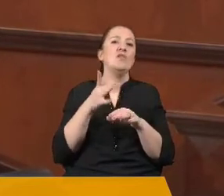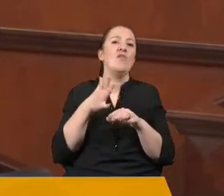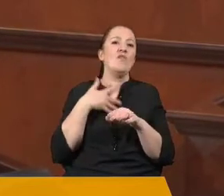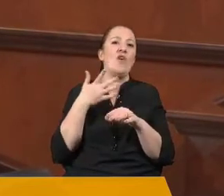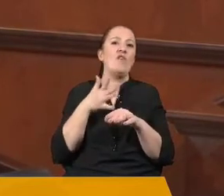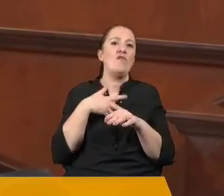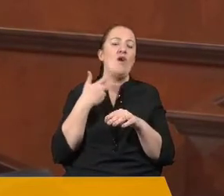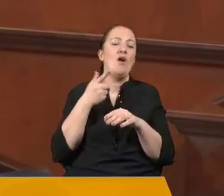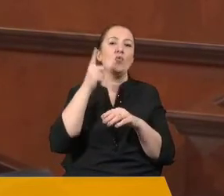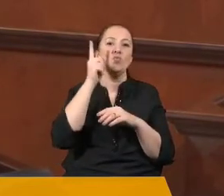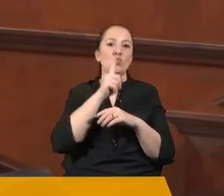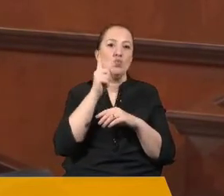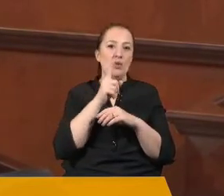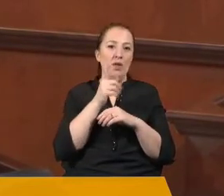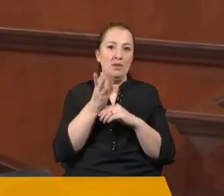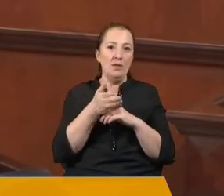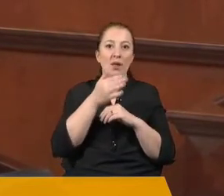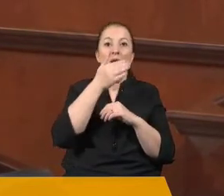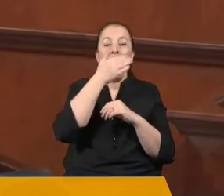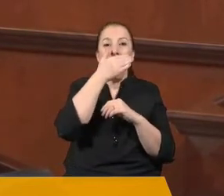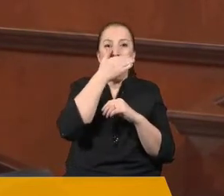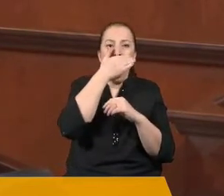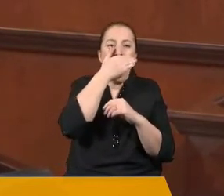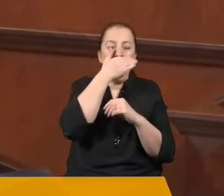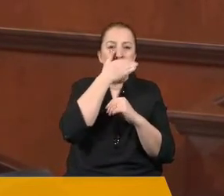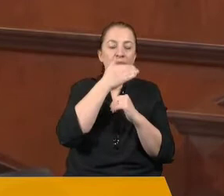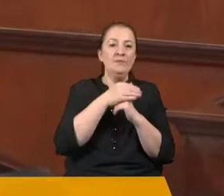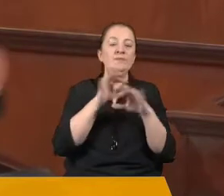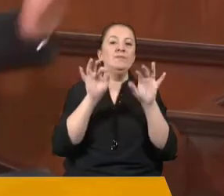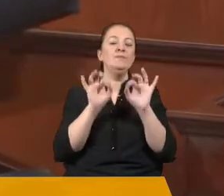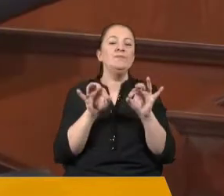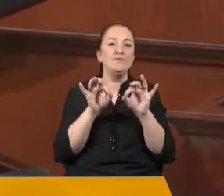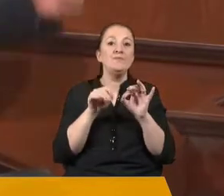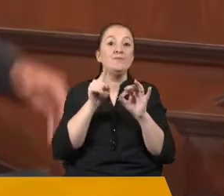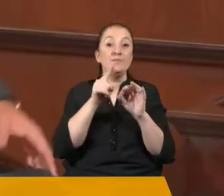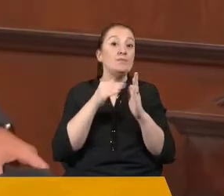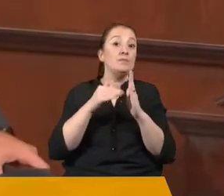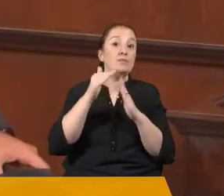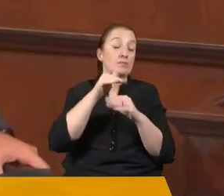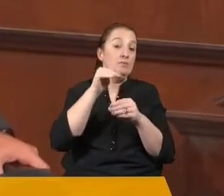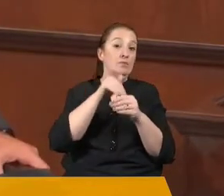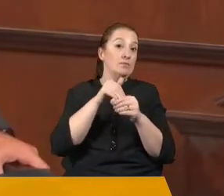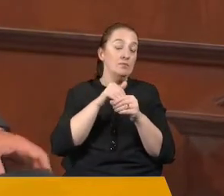davranması neticesinde. Şimdi bu